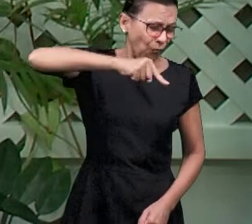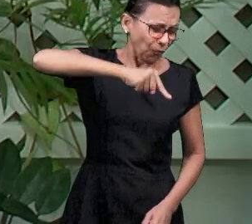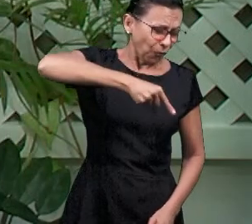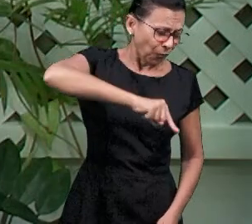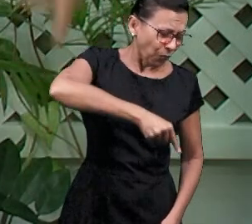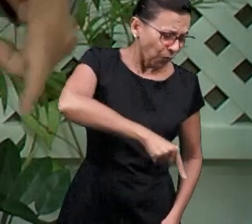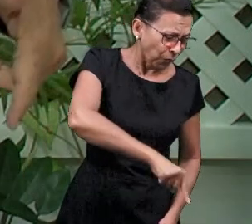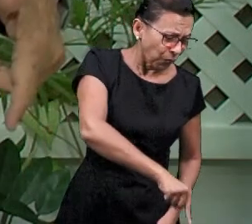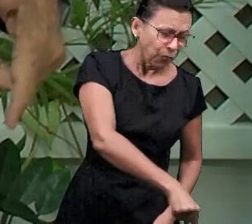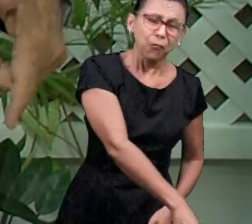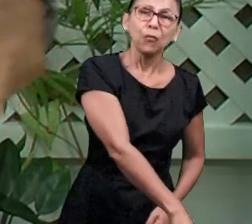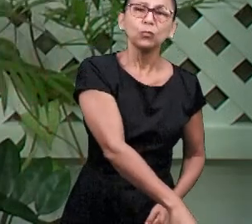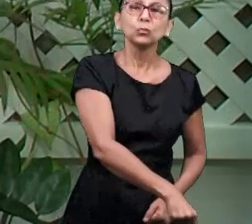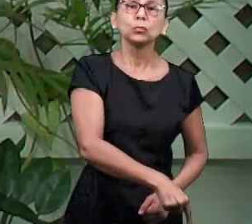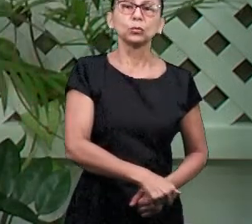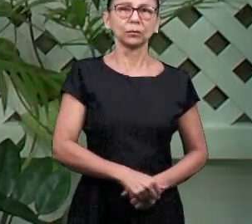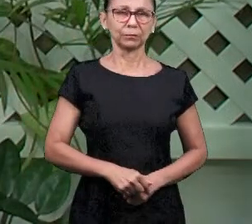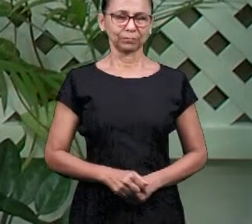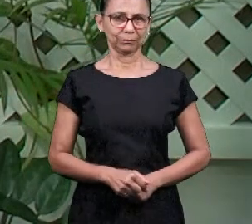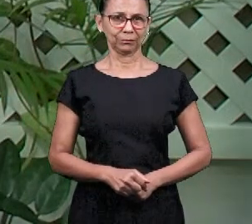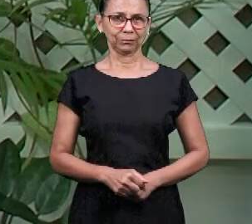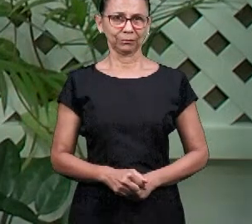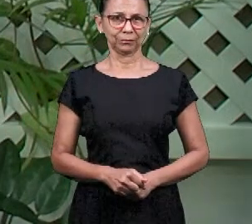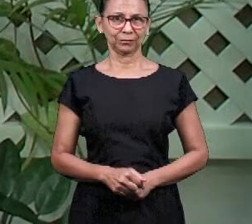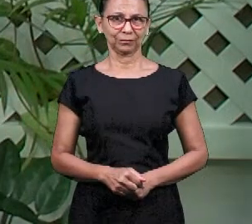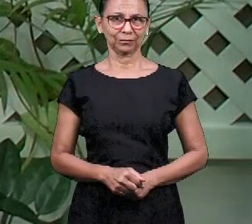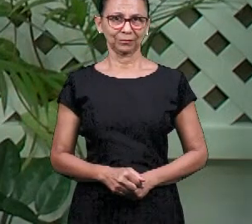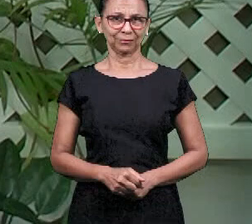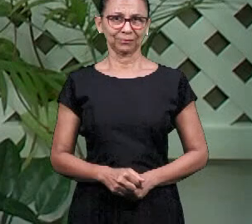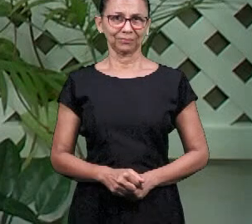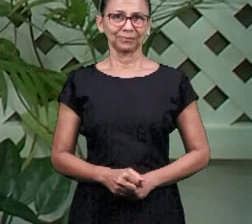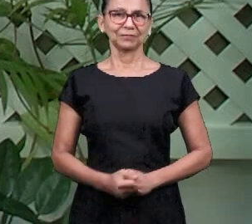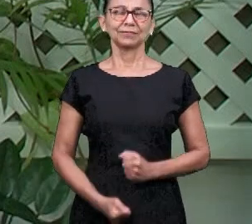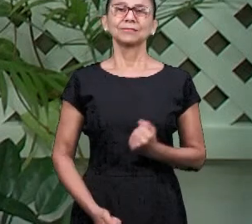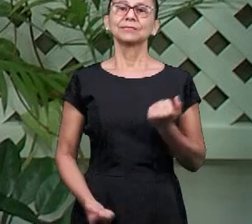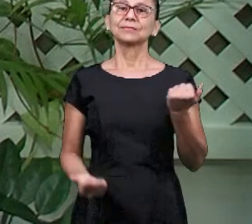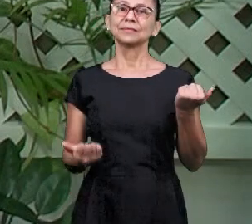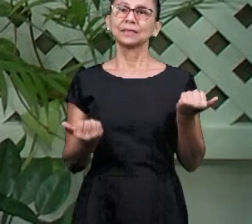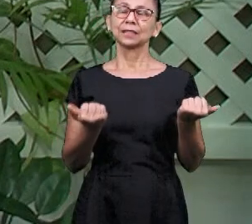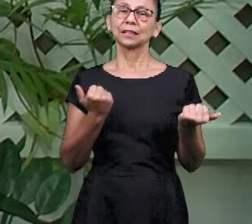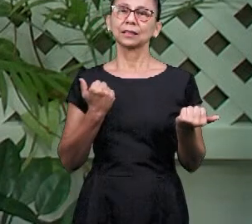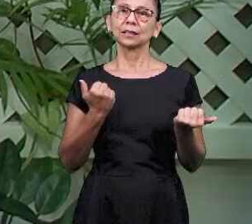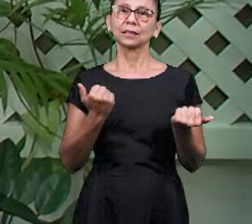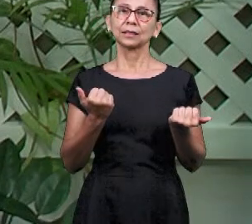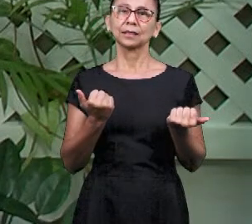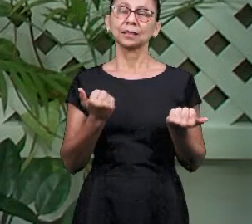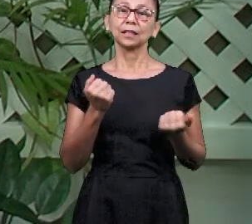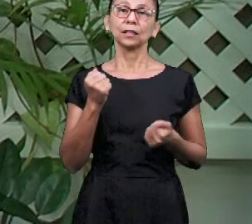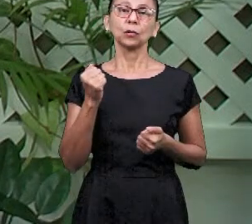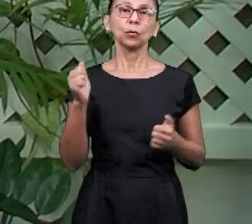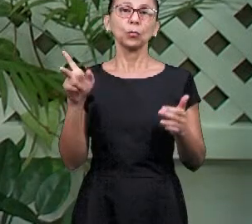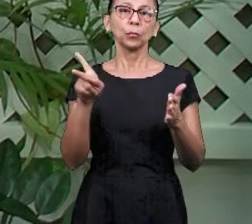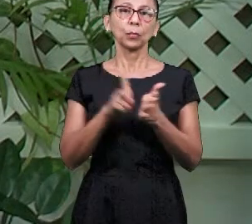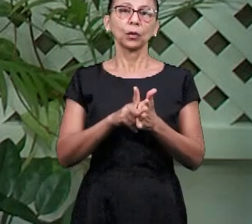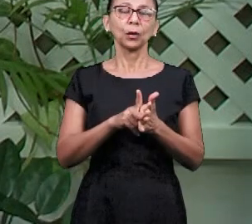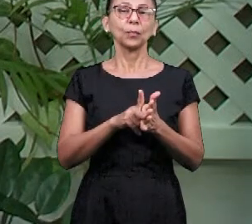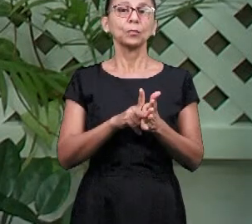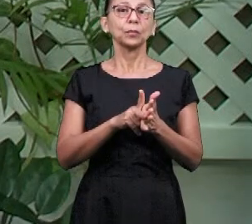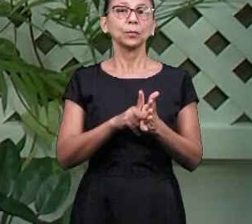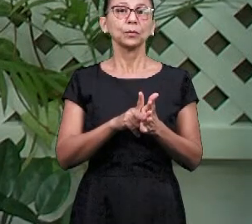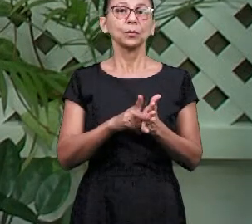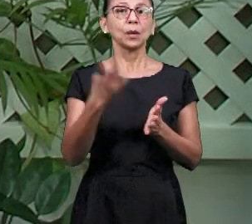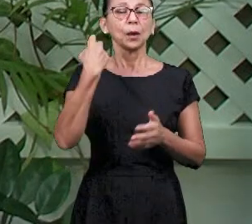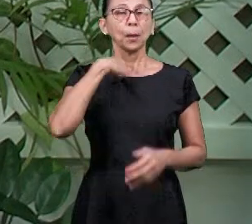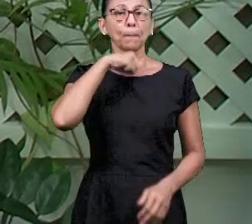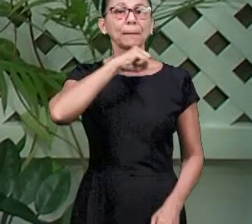que l'évangile, c'est matériel, c'est social, c'est politique, religieux. Et nous sommes en train d'offrir